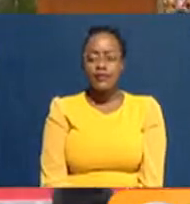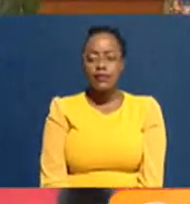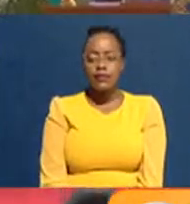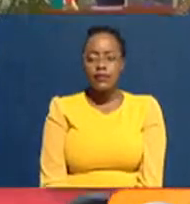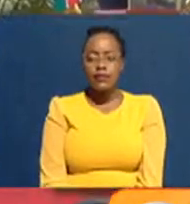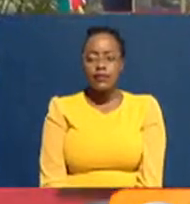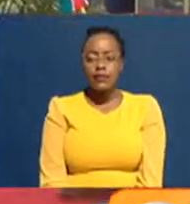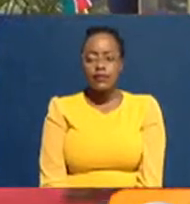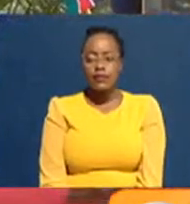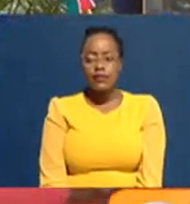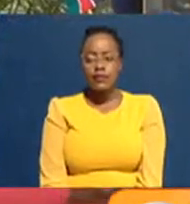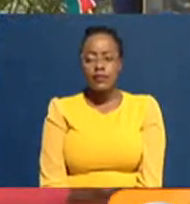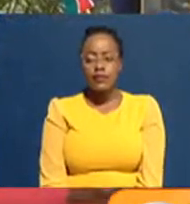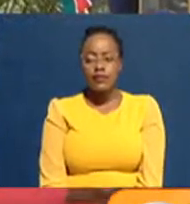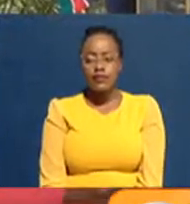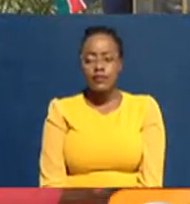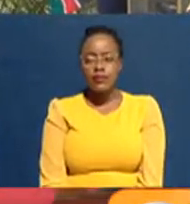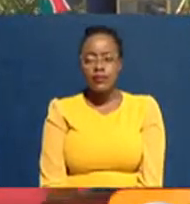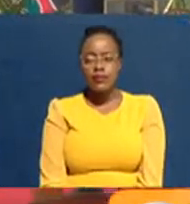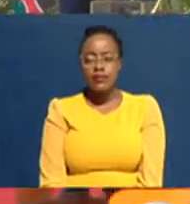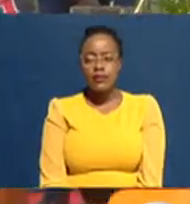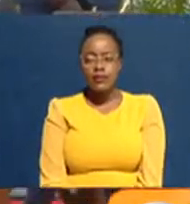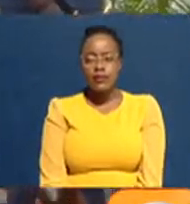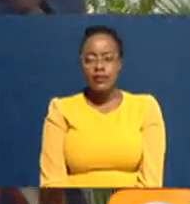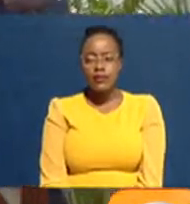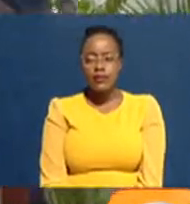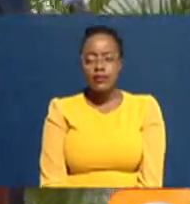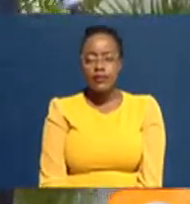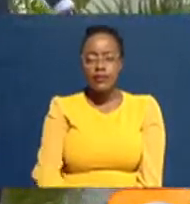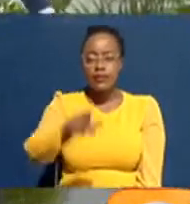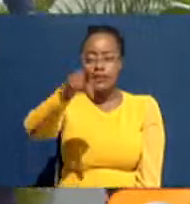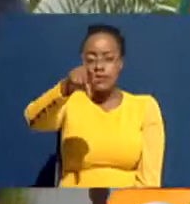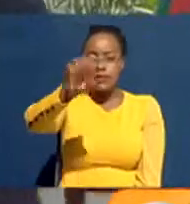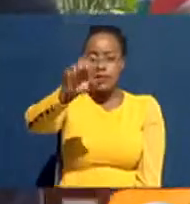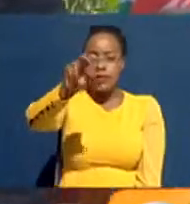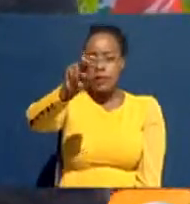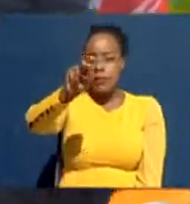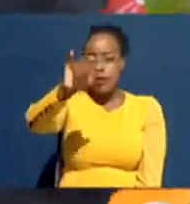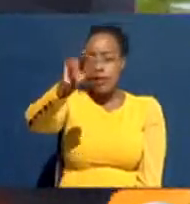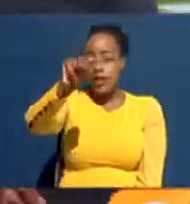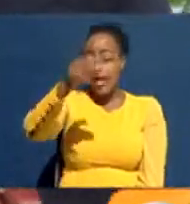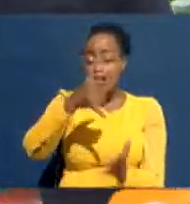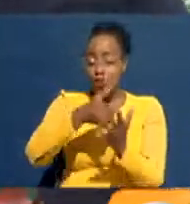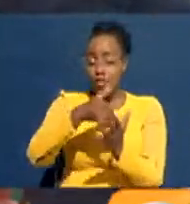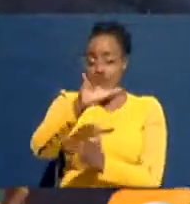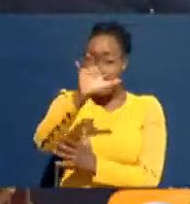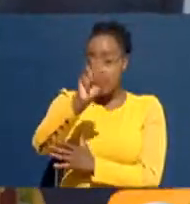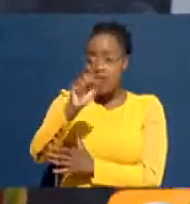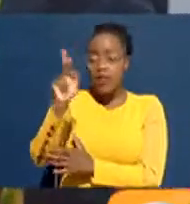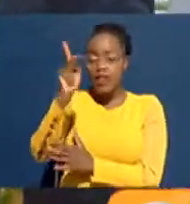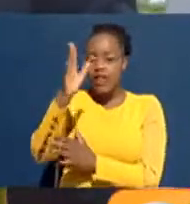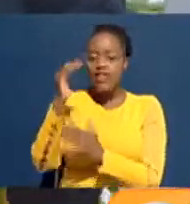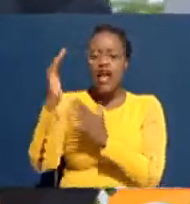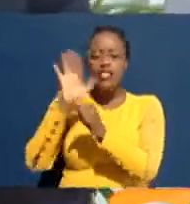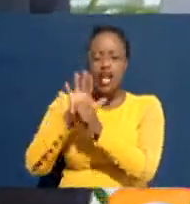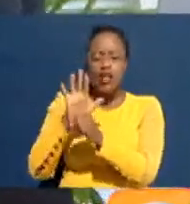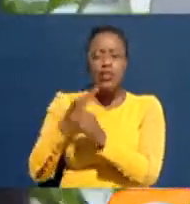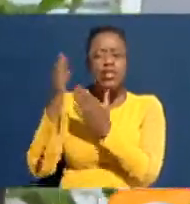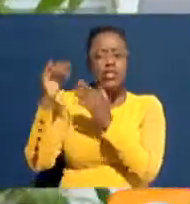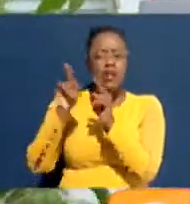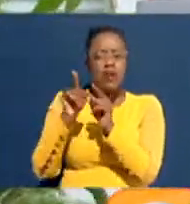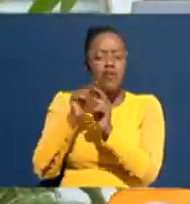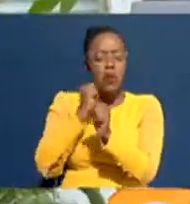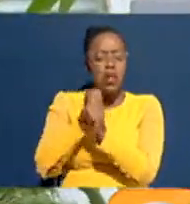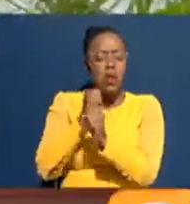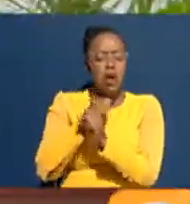Next in line, Your Excellency, is Honorable Penina Malonza. Penina Malonza alikuwa kati ya mawaziri ambao Wakenya wengi walitarajia kuwa hata hudumu